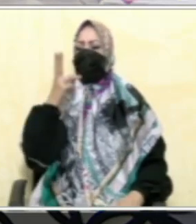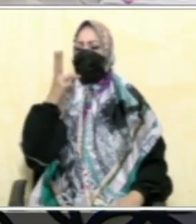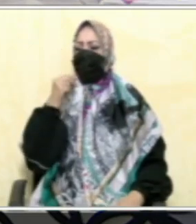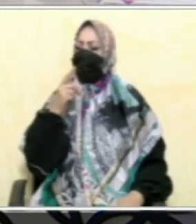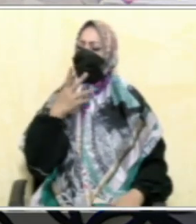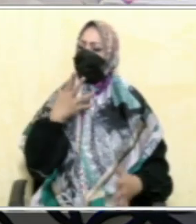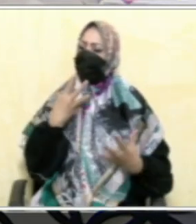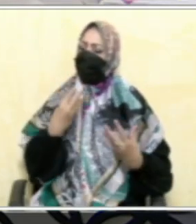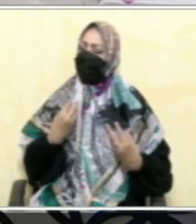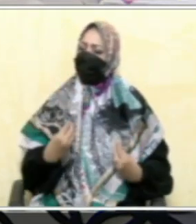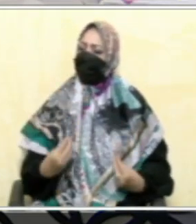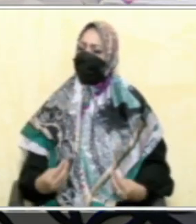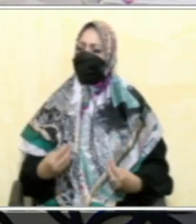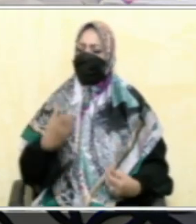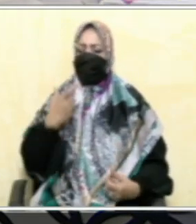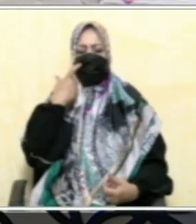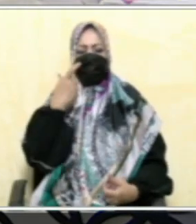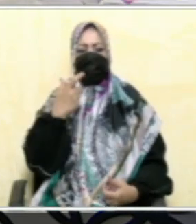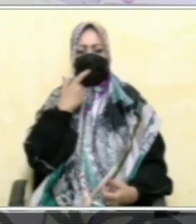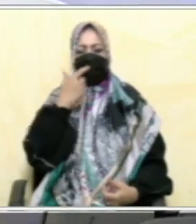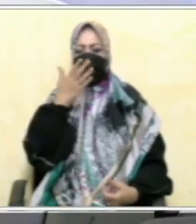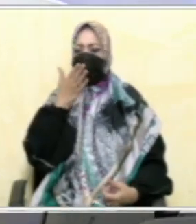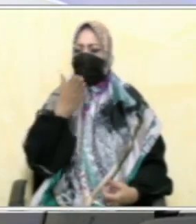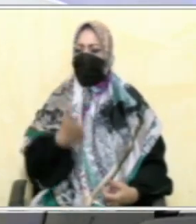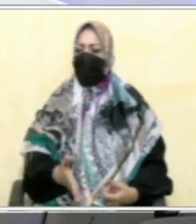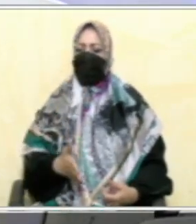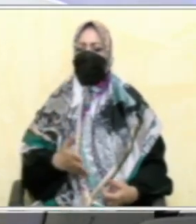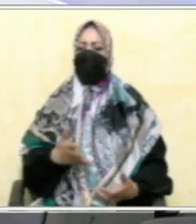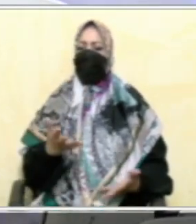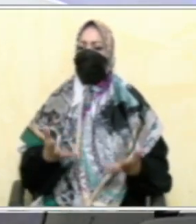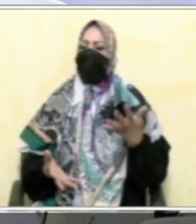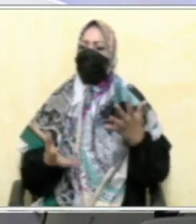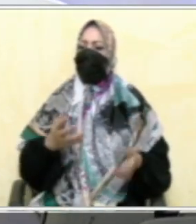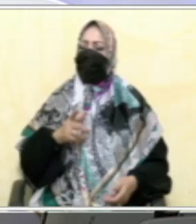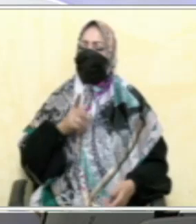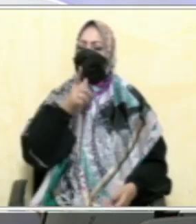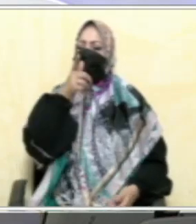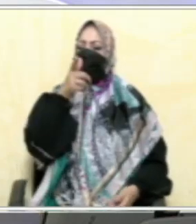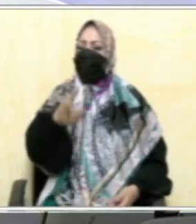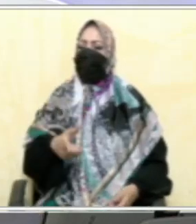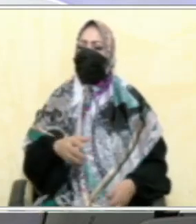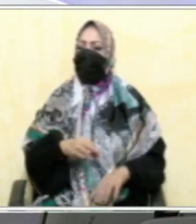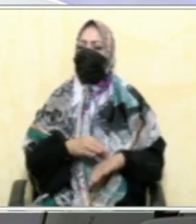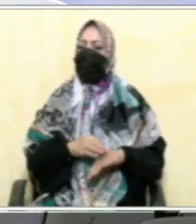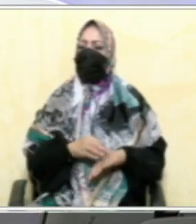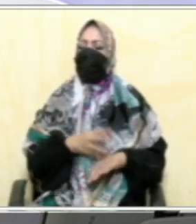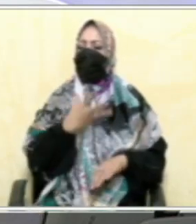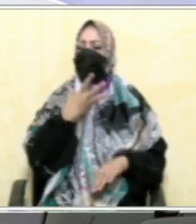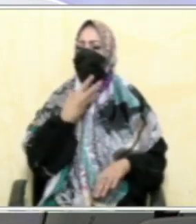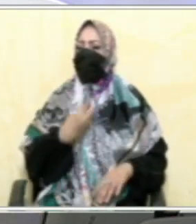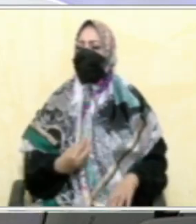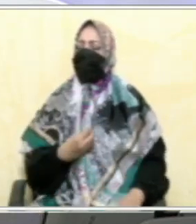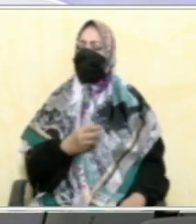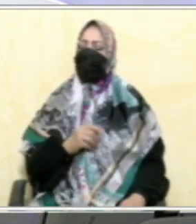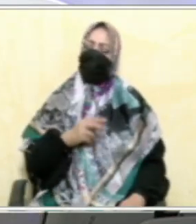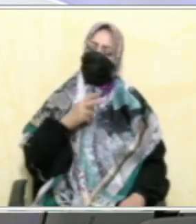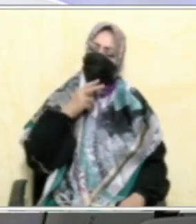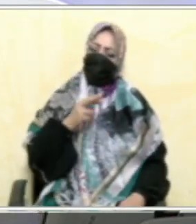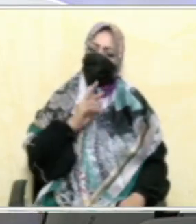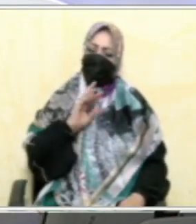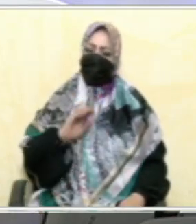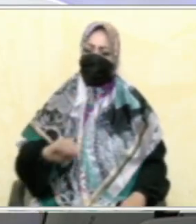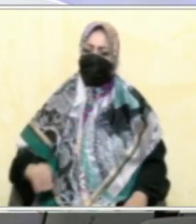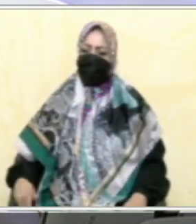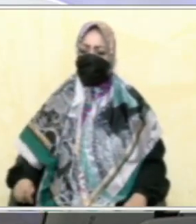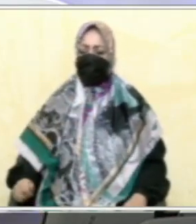حسنا، يعني هذا أمر مهم. قبل أن تنتهي الحلقة، في سؤال مهم أود الوقوف عنده، يرد